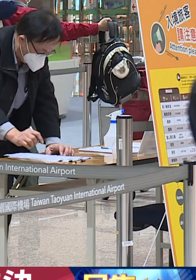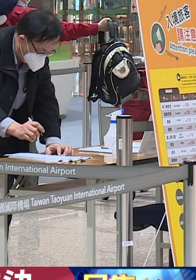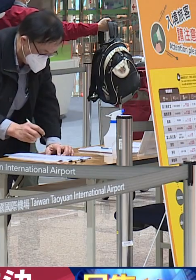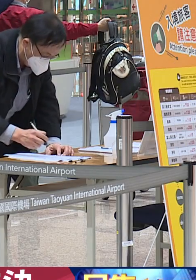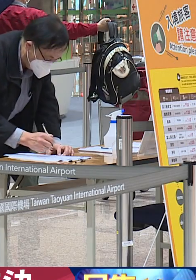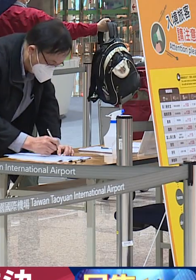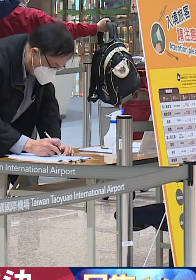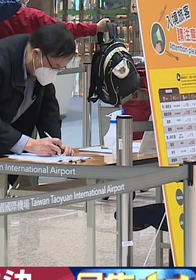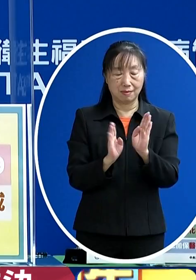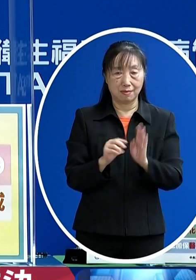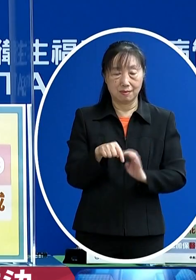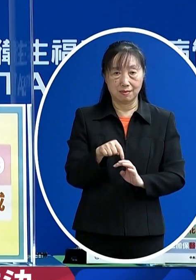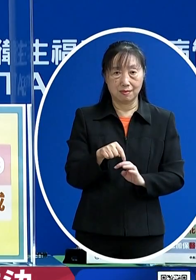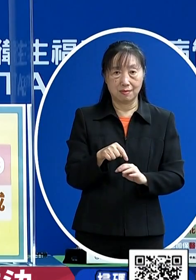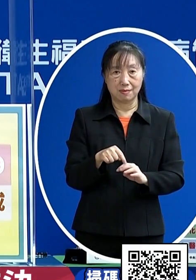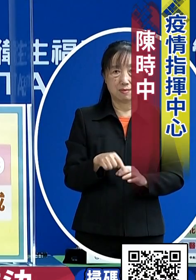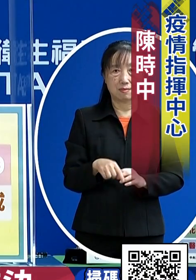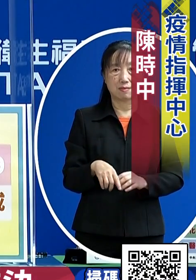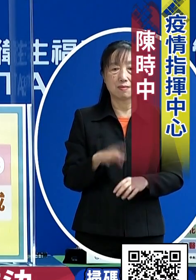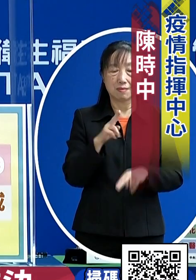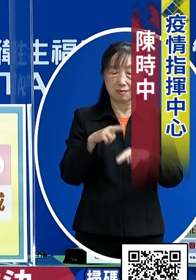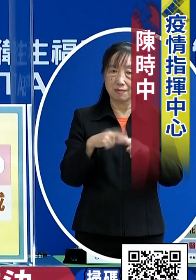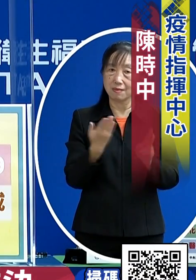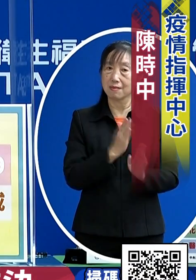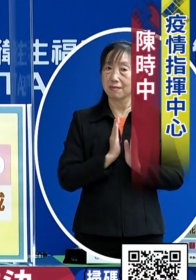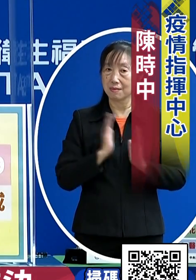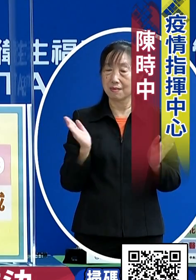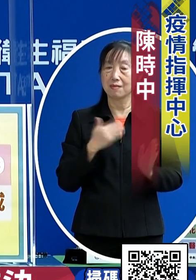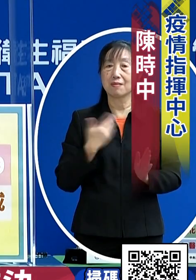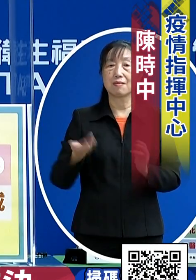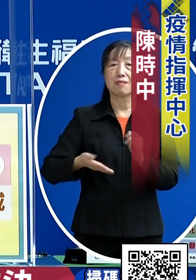持二级警戒。 我们就开放哈，